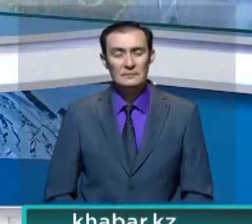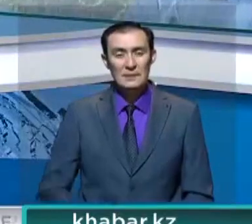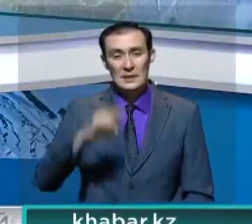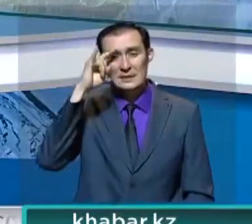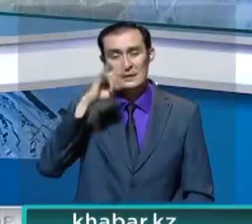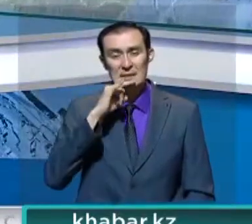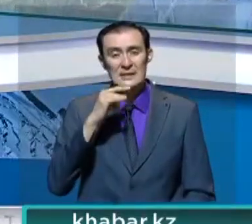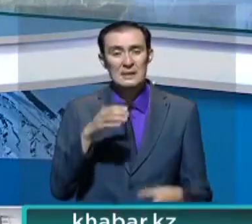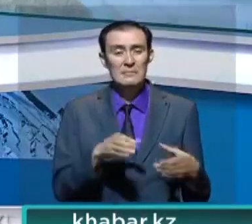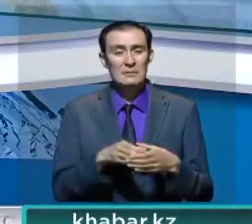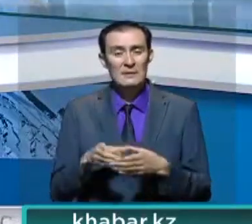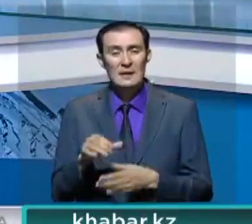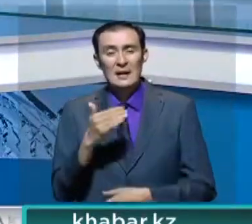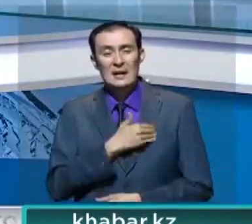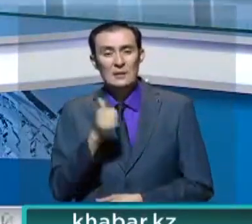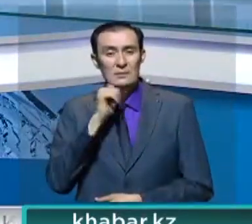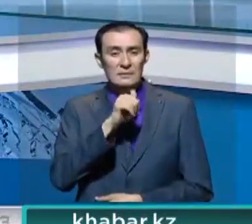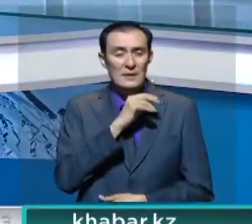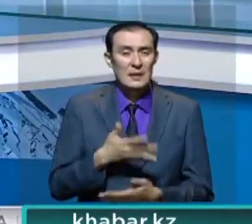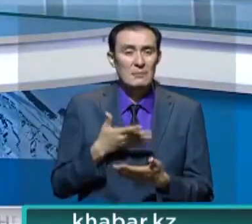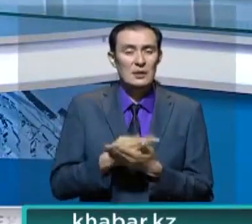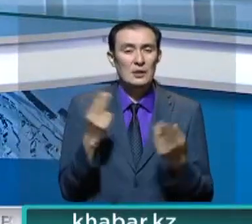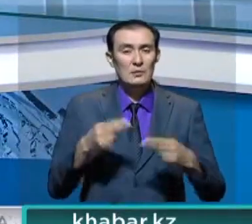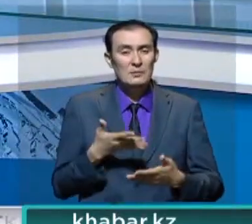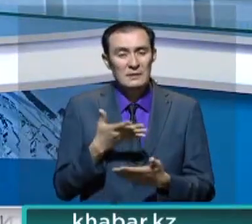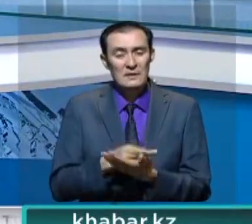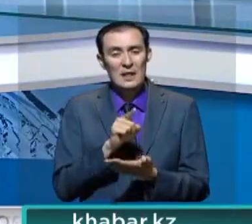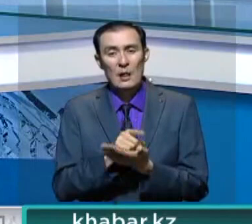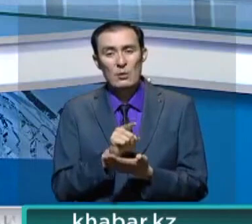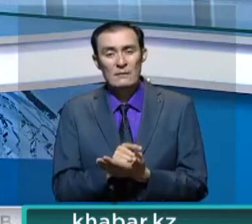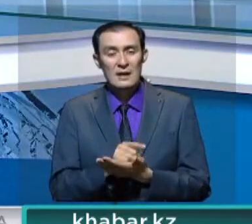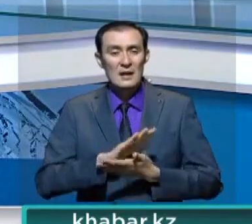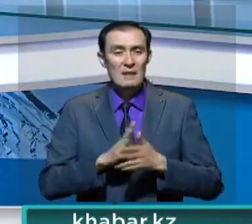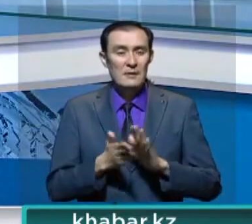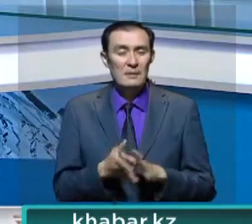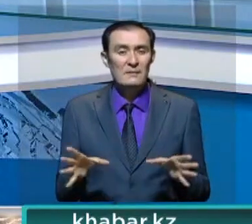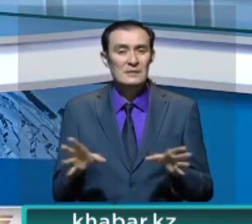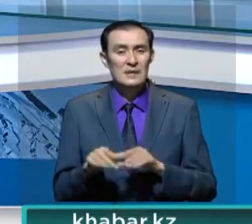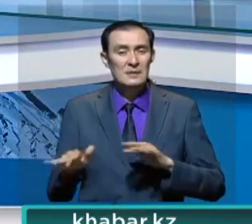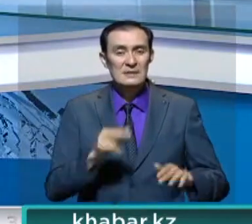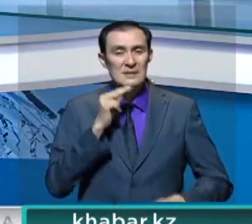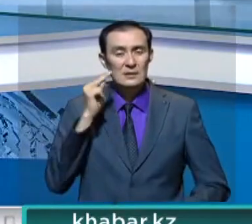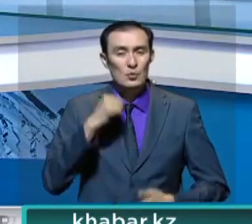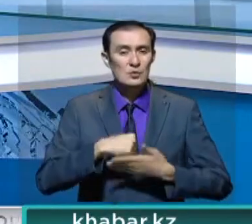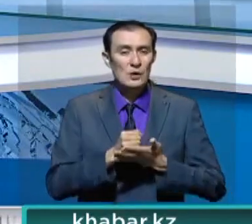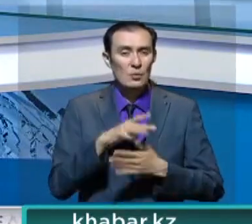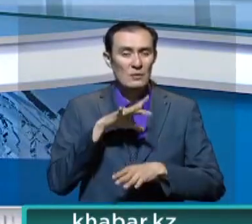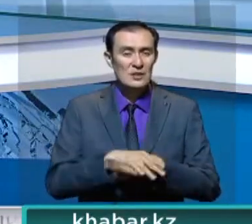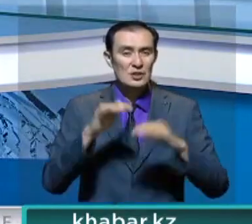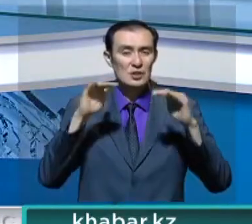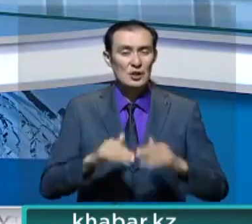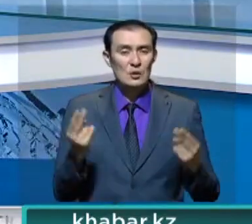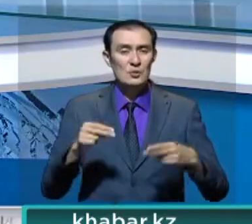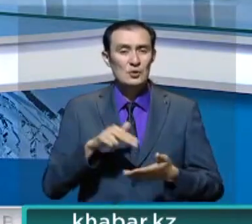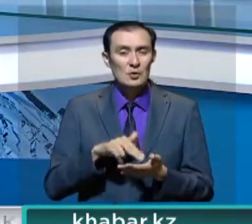Казахстанские предприниматели пытались уклониться от уплаты таможенных платежей и налогов. В рамках взаимодействия с Китаем установлено занижение